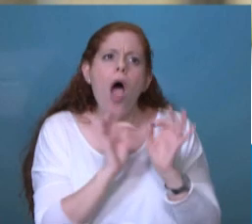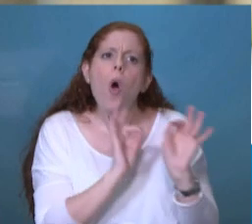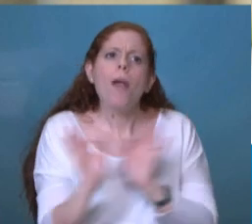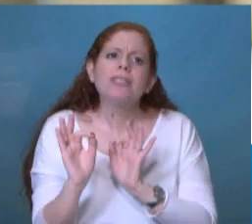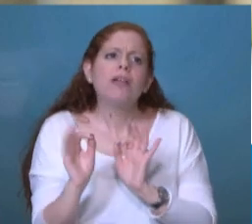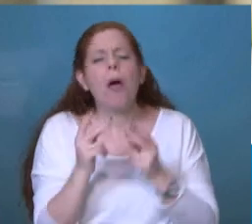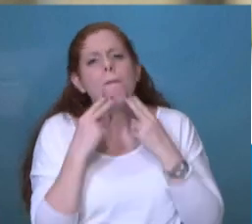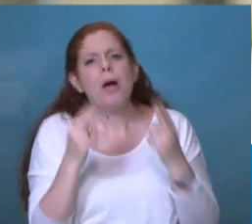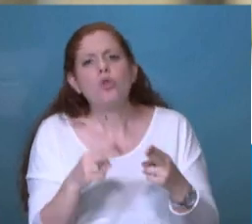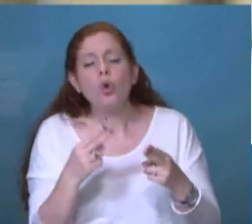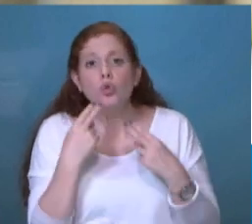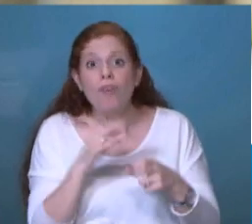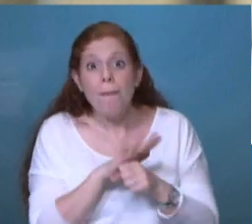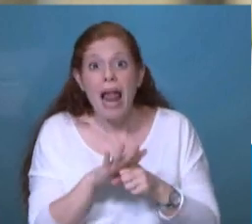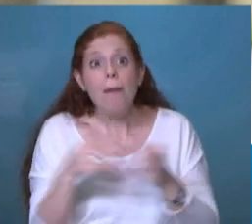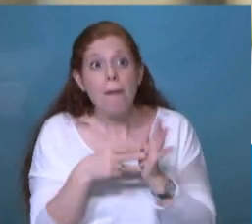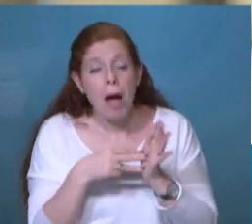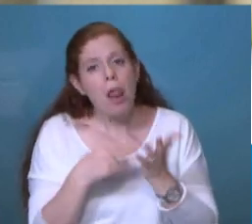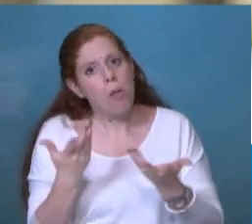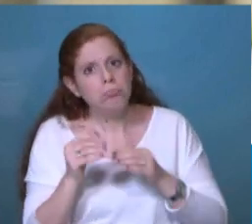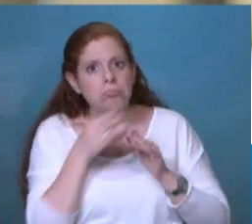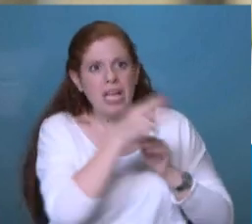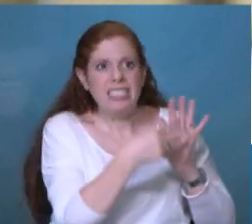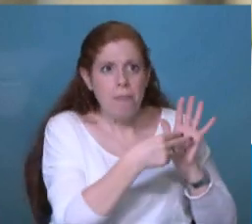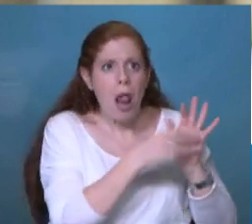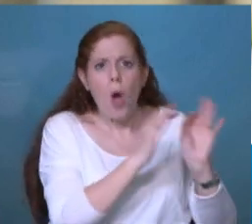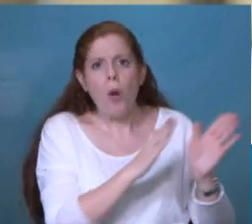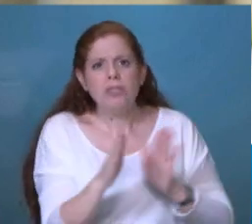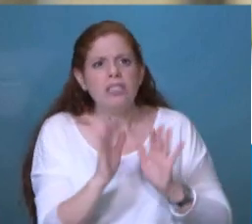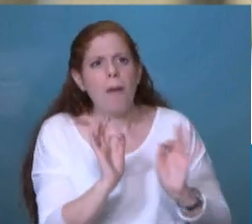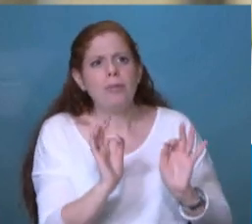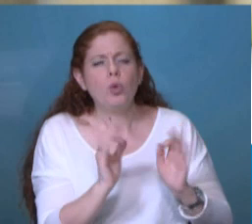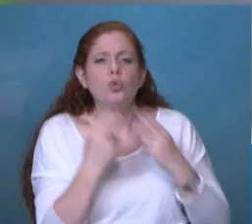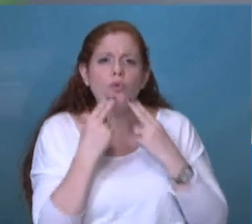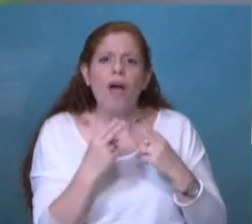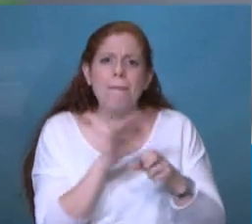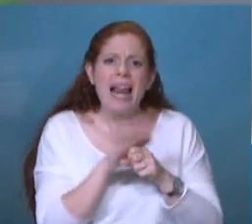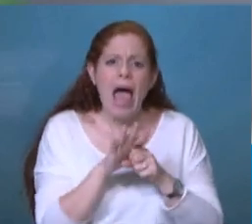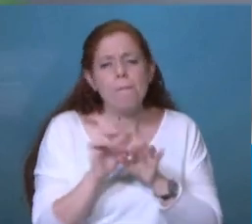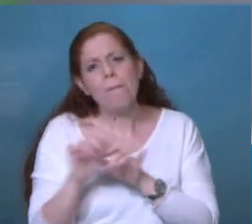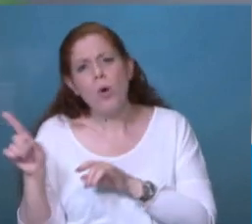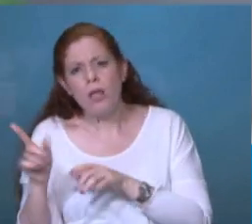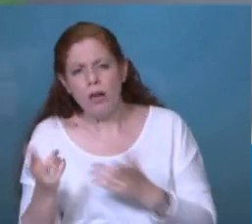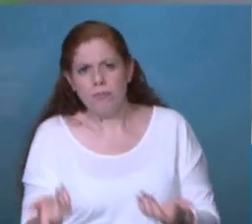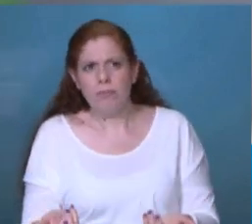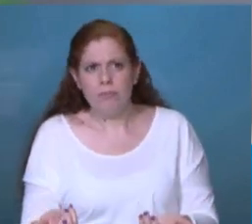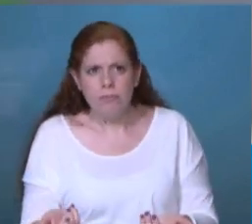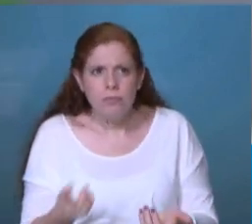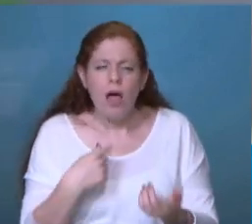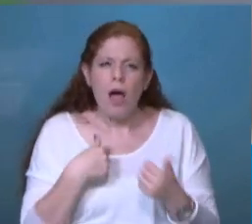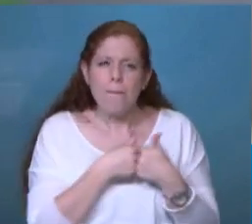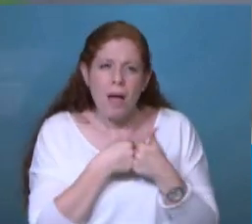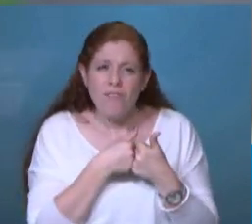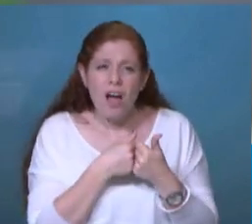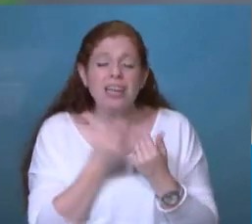העניין פתור, תשובה מלאה יש במייל, אני נכנס למייל, הכל בסדר, העניין פתור, תשובה מלאה יש בפורטל. אחרי מאבק ממושך התבשרה